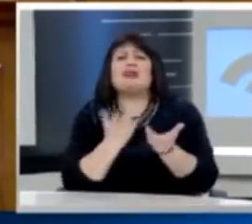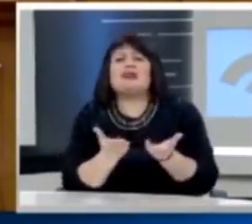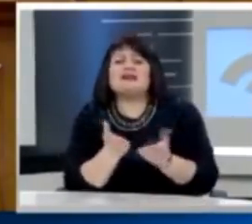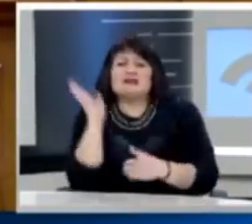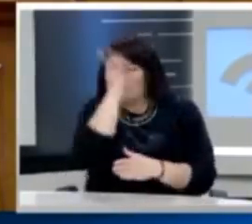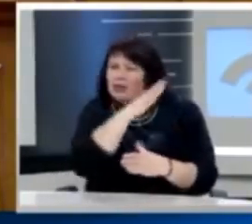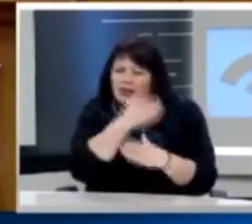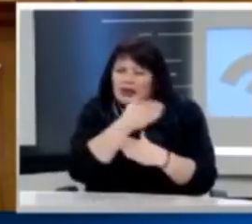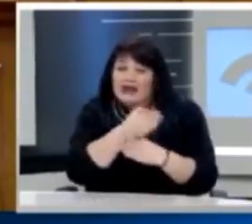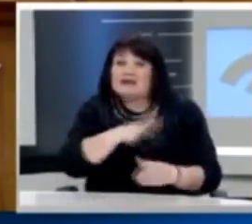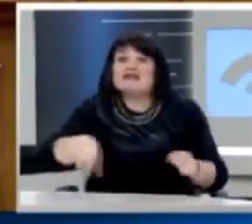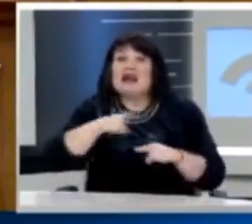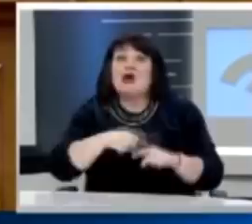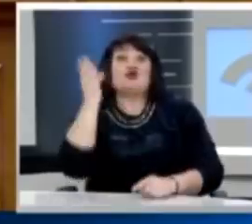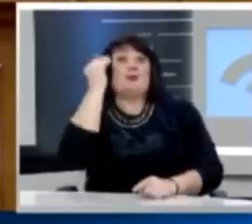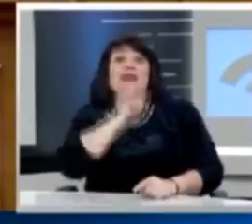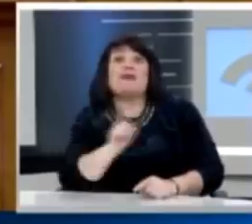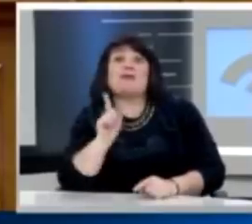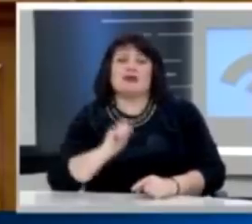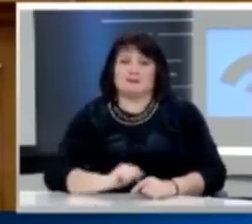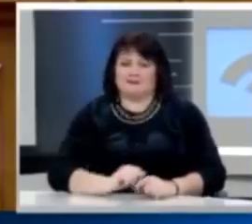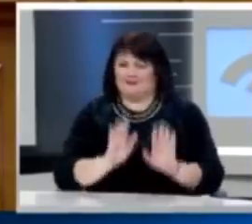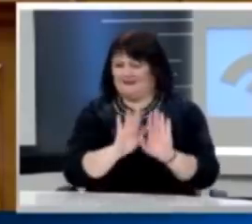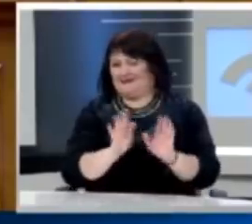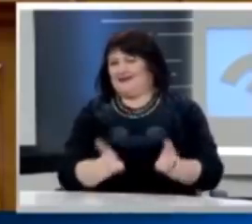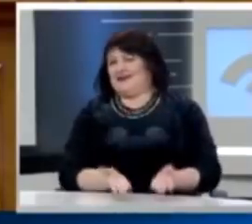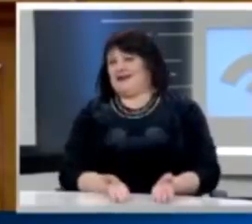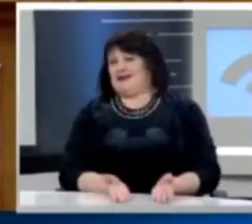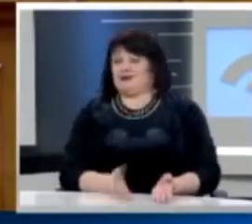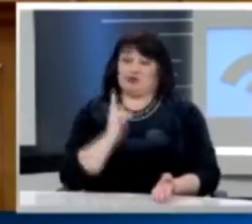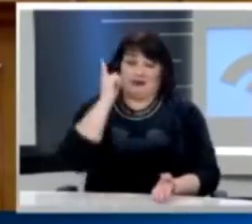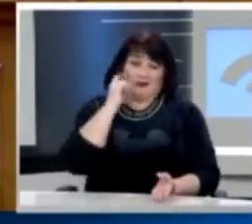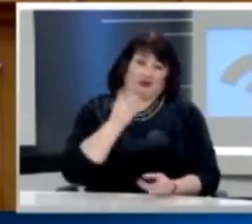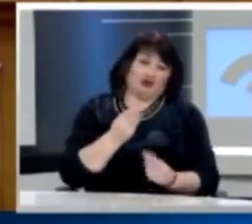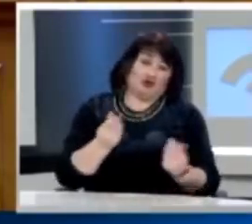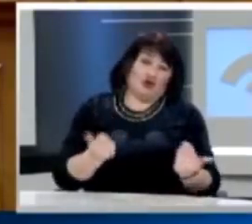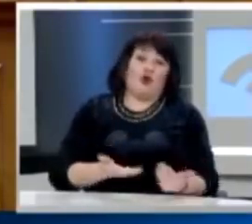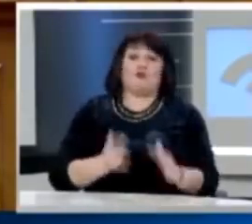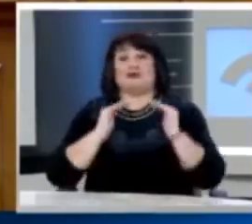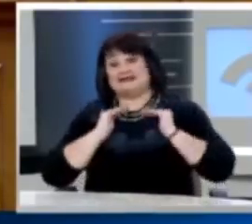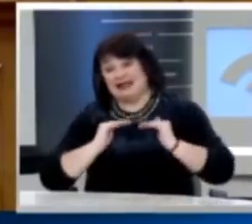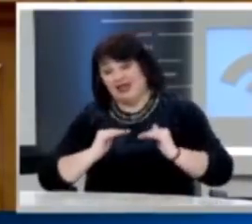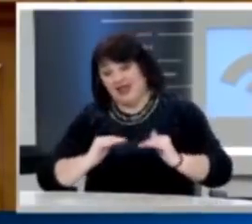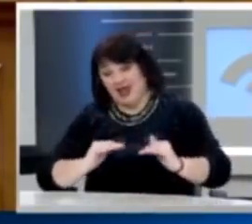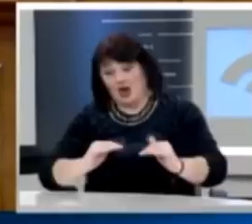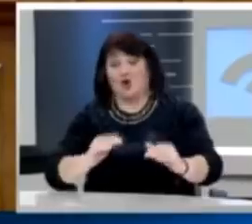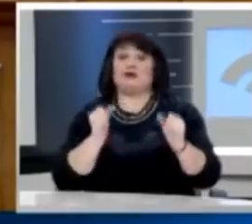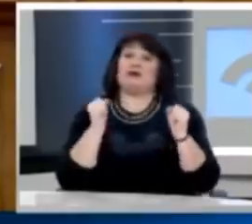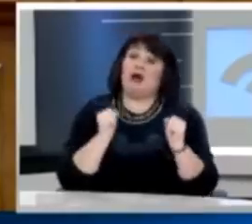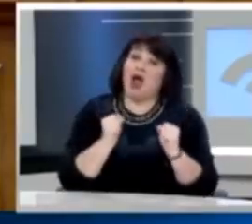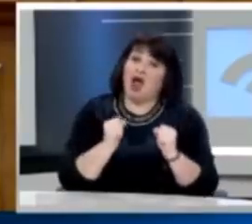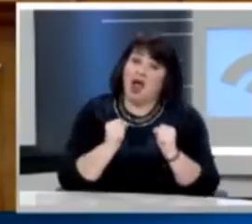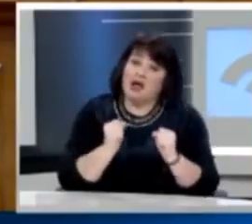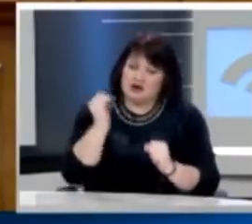τα κρύψετε από τον ελληνικό λαό. Και αφήστε αυτά που ξέρετε περί σταθερότητας, περί ασφάλειας